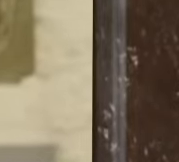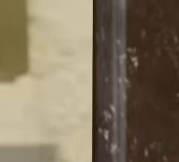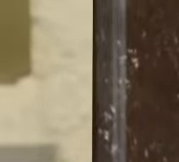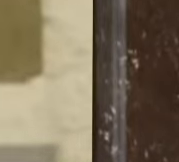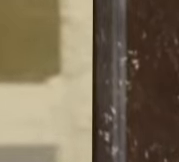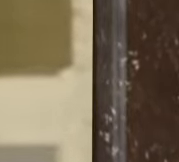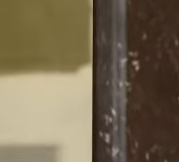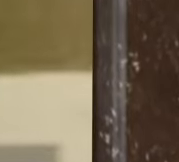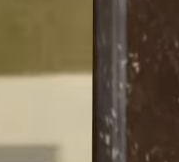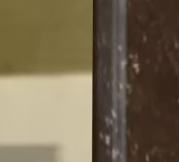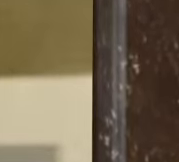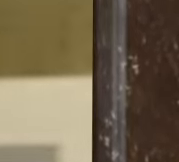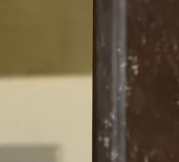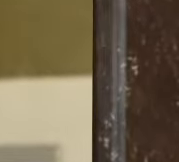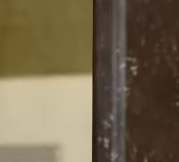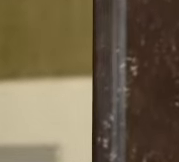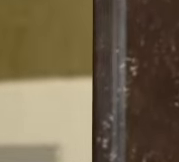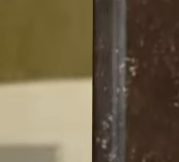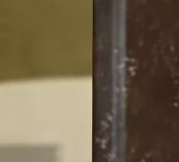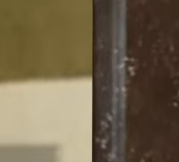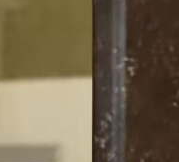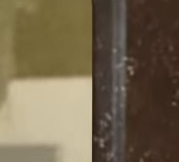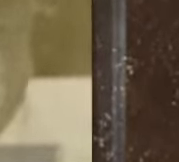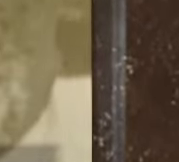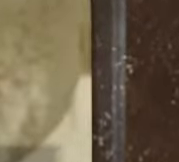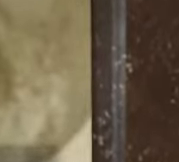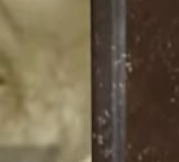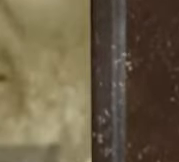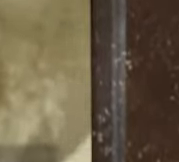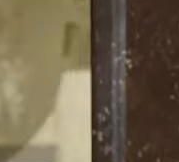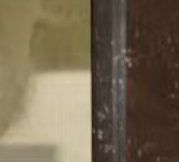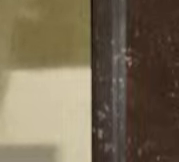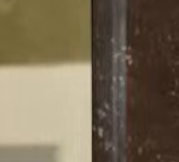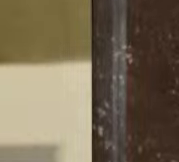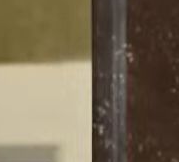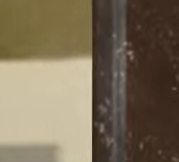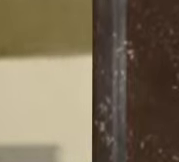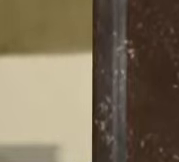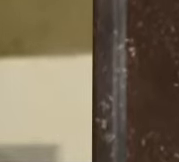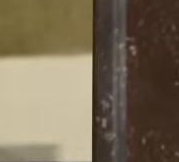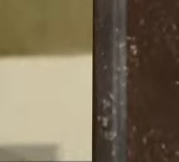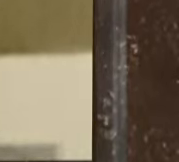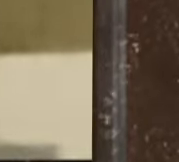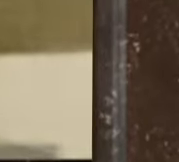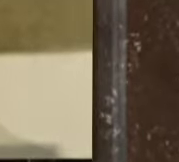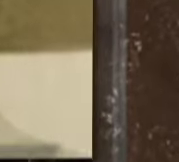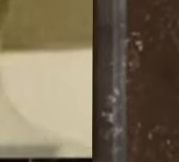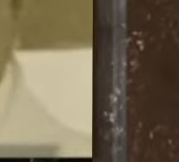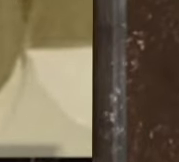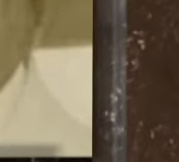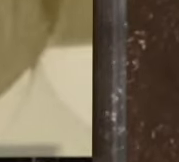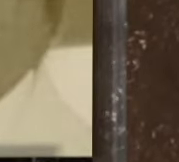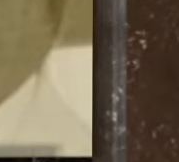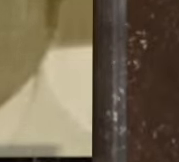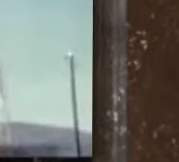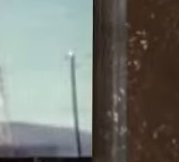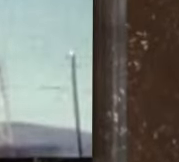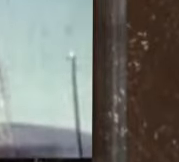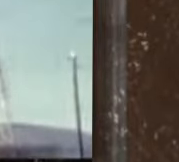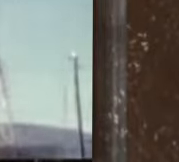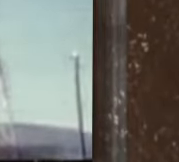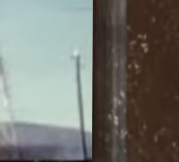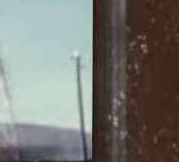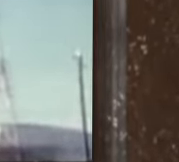Mimi na furaha sana kwa hapa leo kwa sherehe hii ya kufungua au ya pana